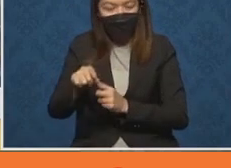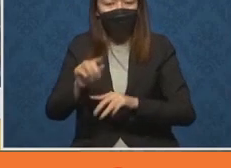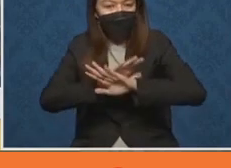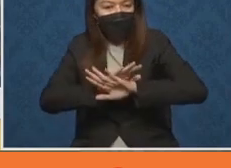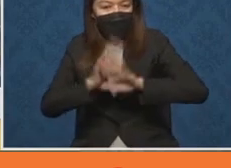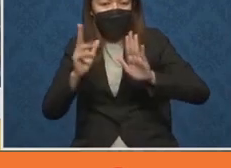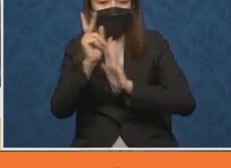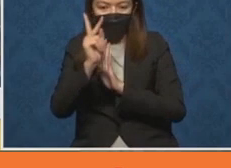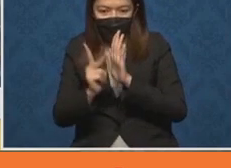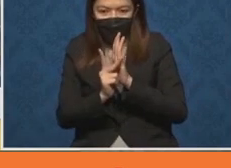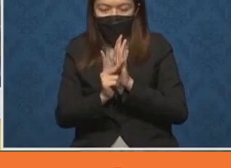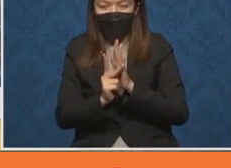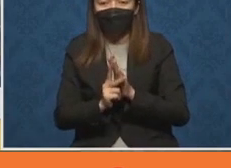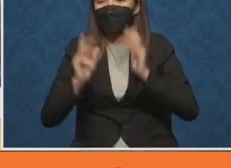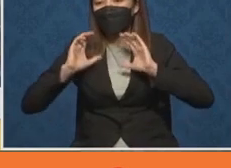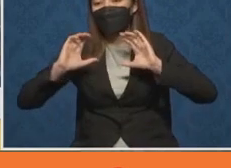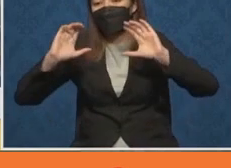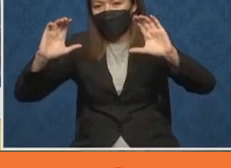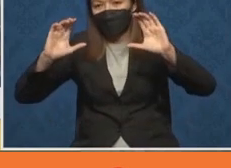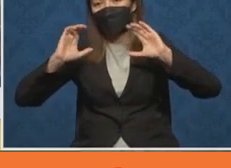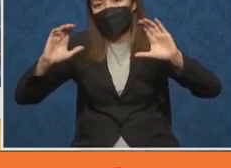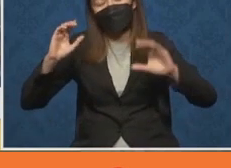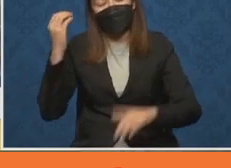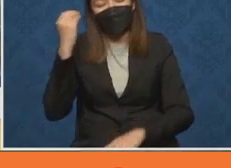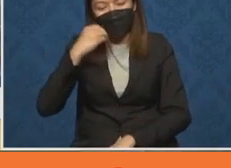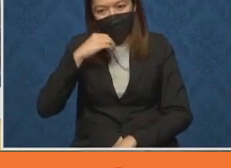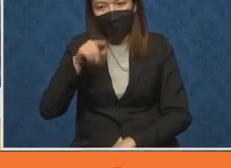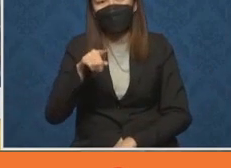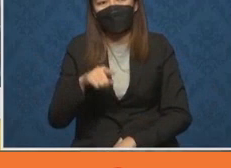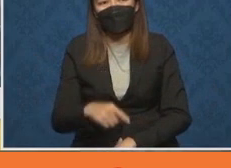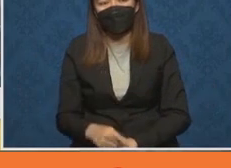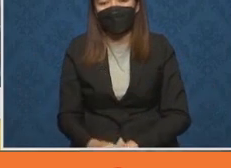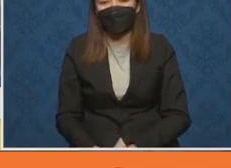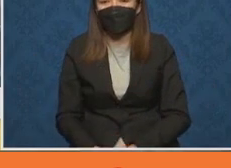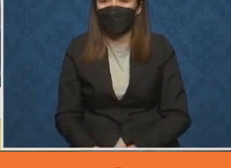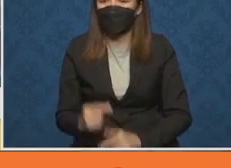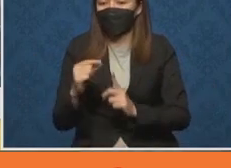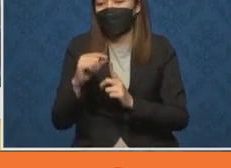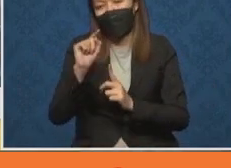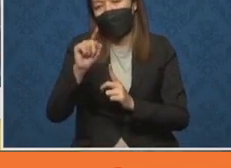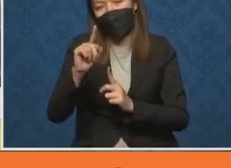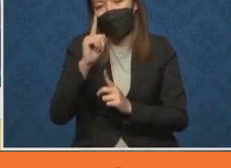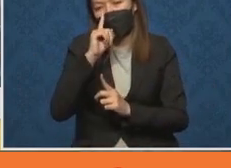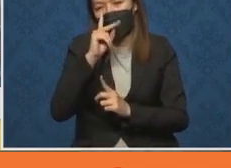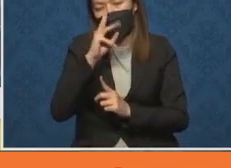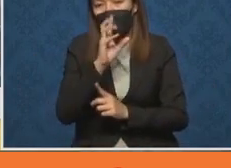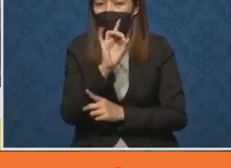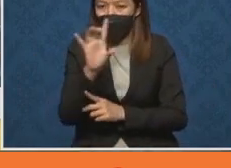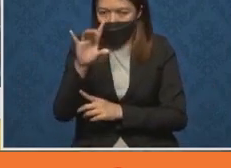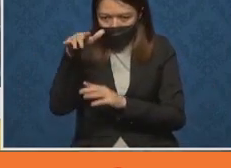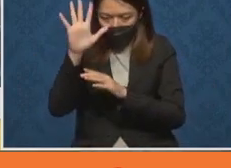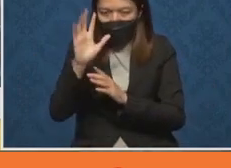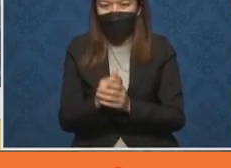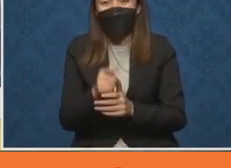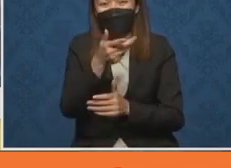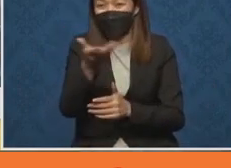อกกฎหมาย ของภาทรัฐอีกหลาย ครั้งหลายขนออกคำสั่งหลาย ร้อยชะบับครั่มาทานผมเชื่อวท่านจำไม่